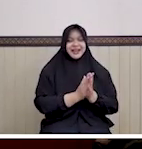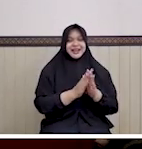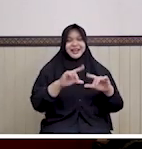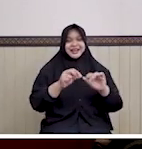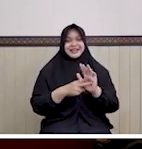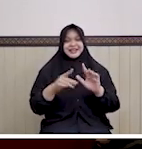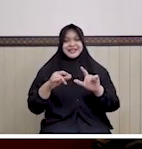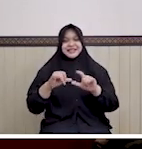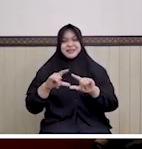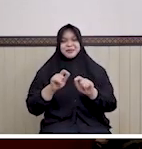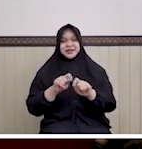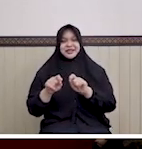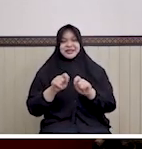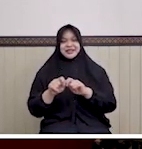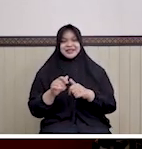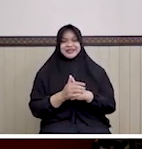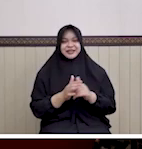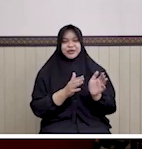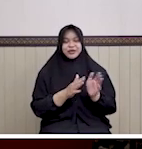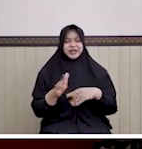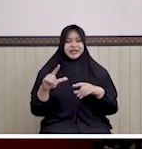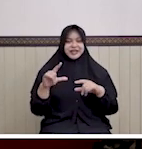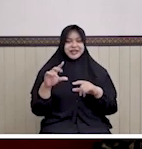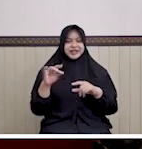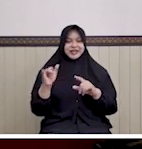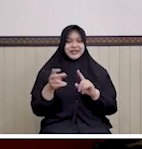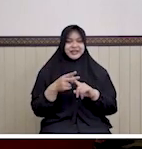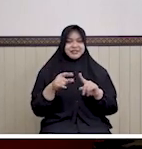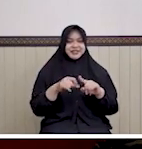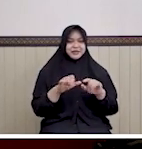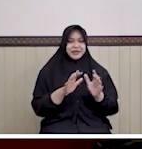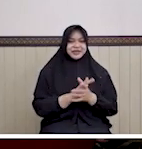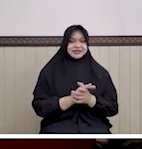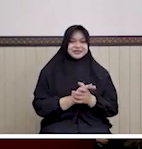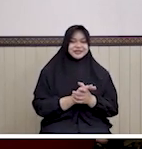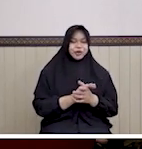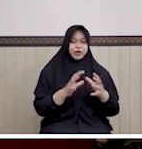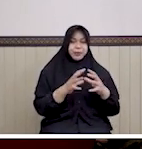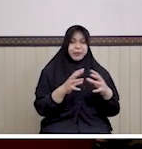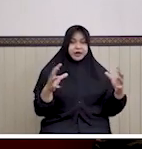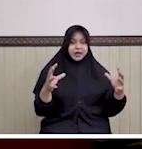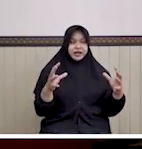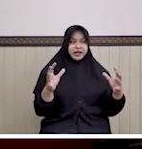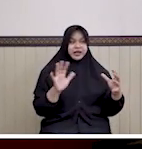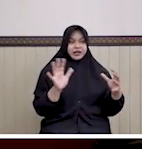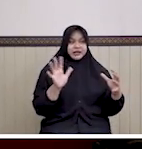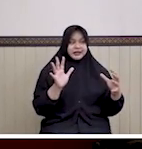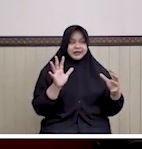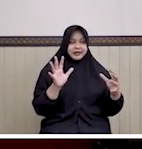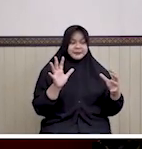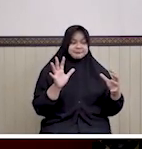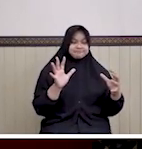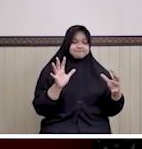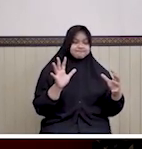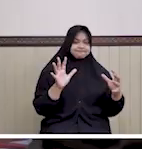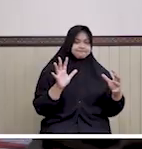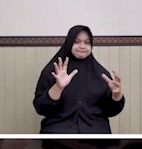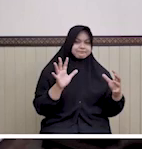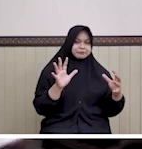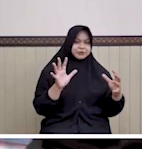ada mekanismenya Mudah sekali ya Jadi tidak akan mengombang ambingkan